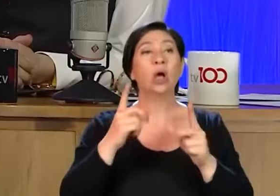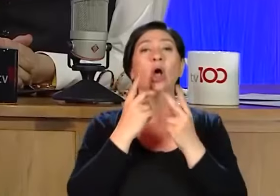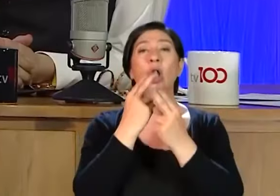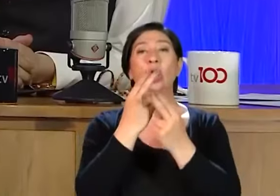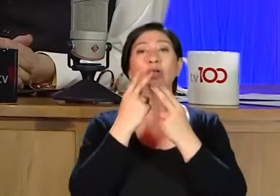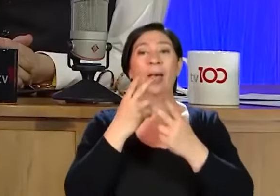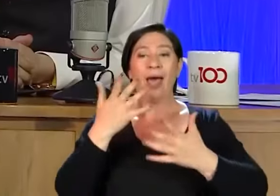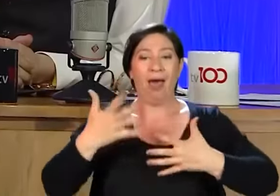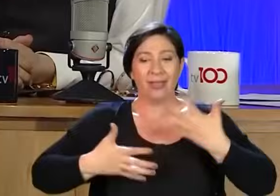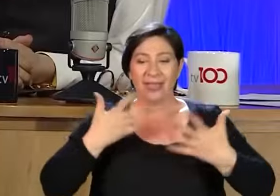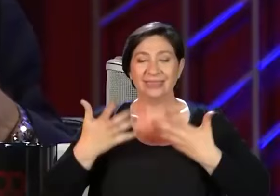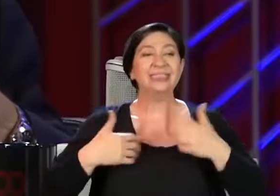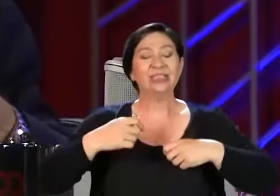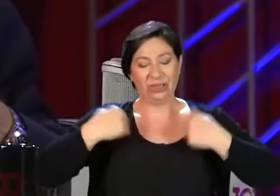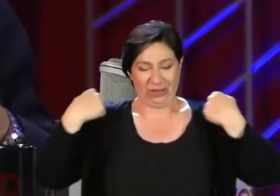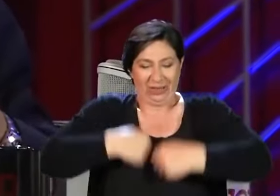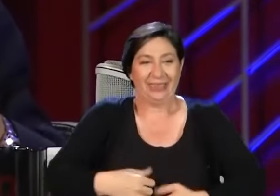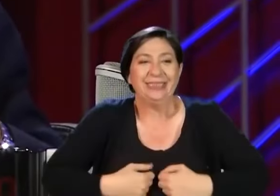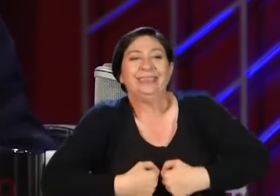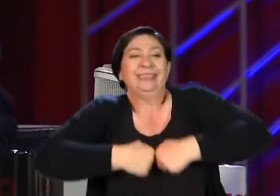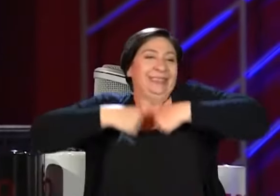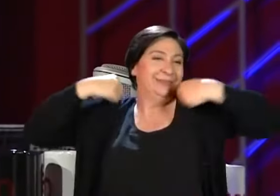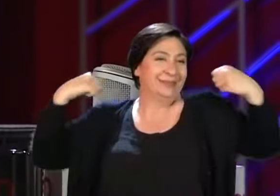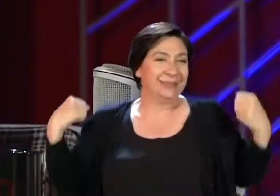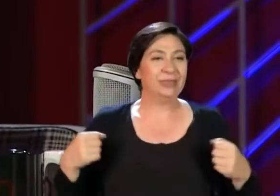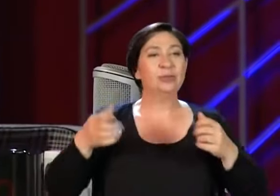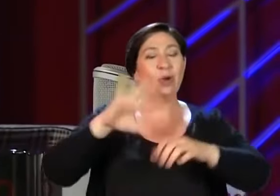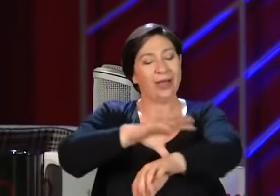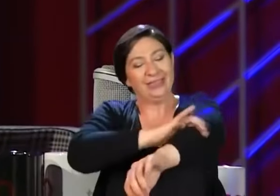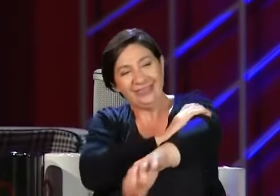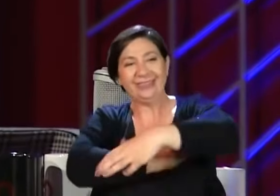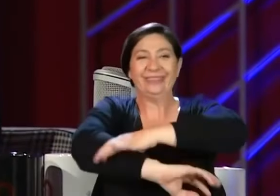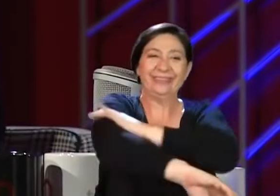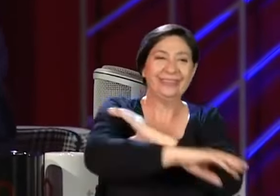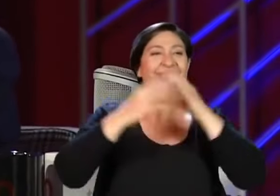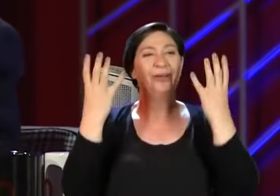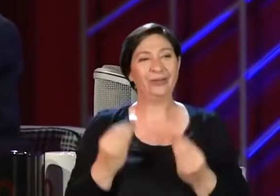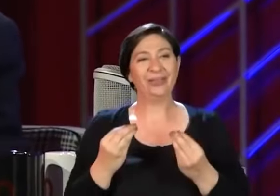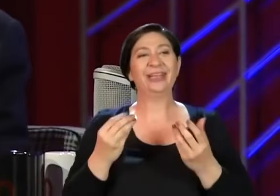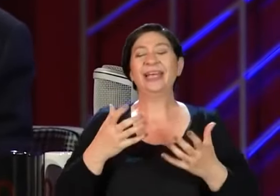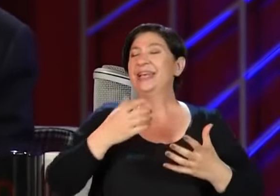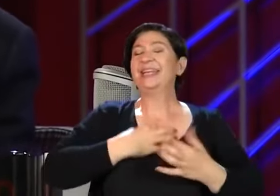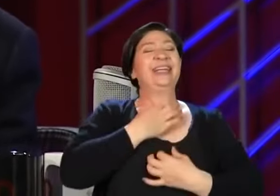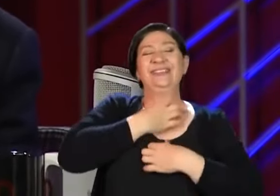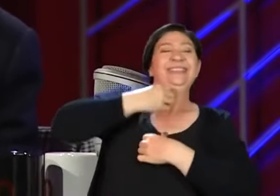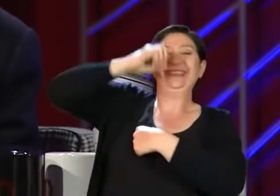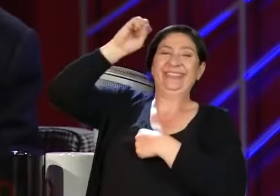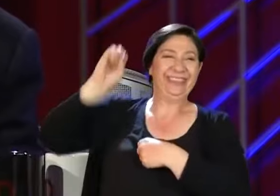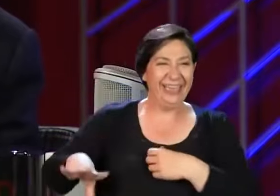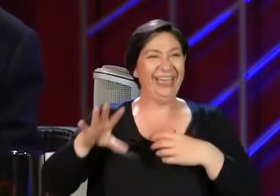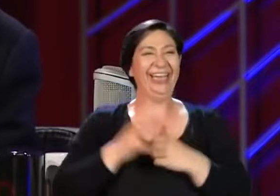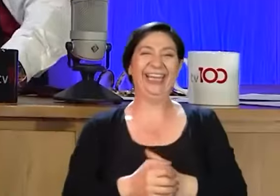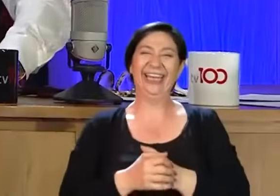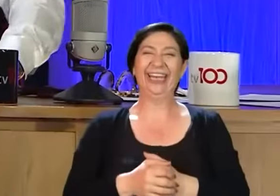Konuşmamın ateşli bir noktasında ceketimi çıkarasım geldi. Sonra da kolumu kıvrasım geldi. Kravatımı da